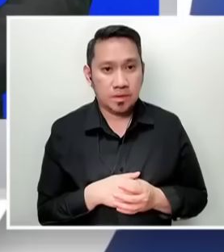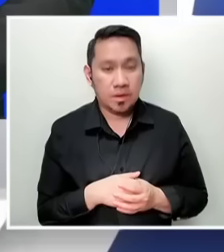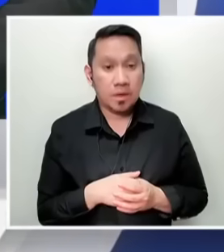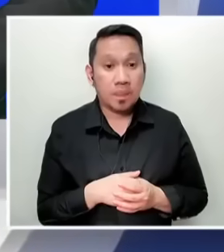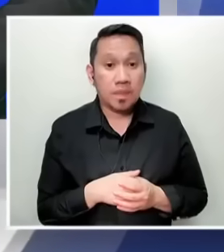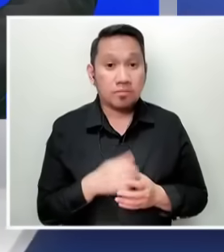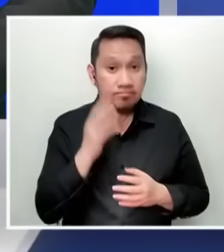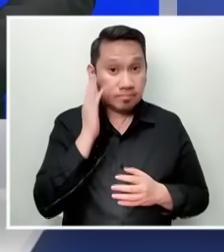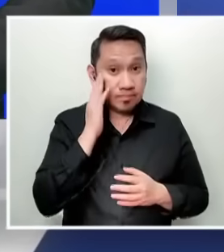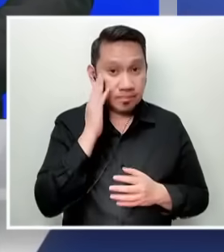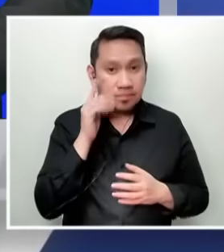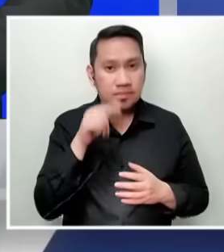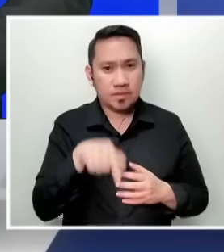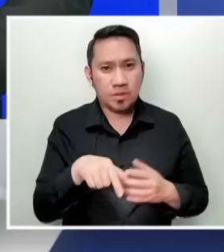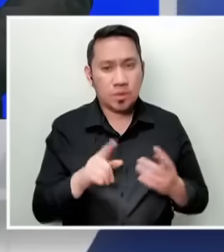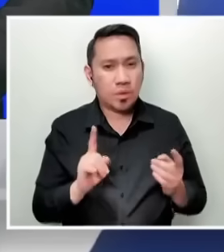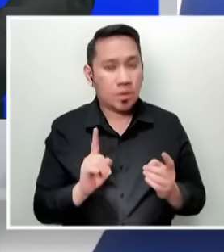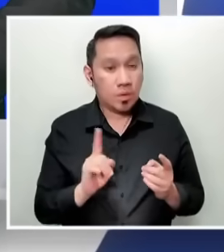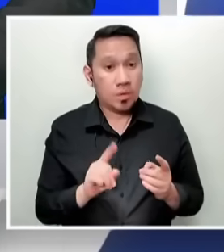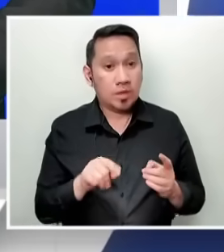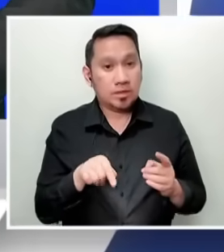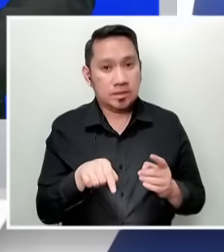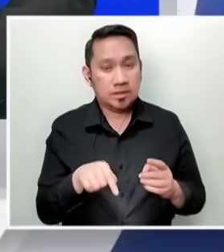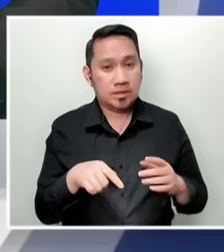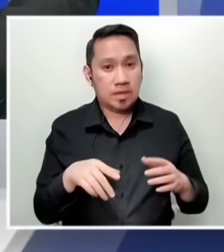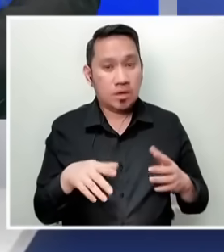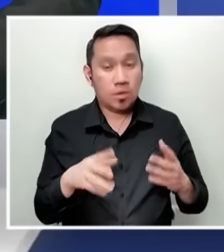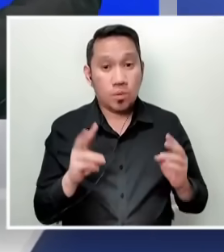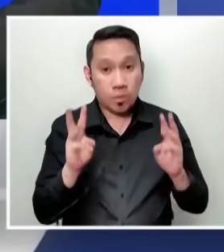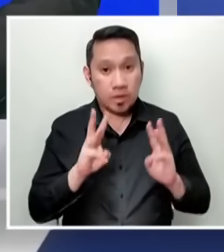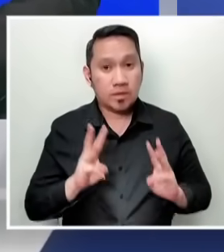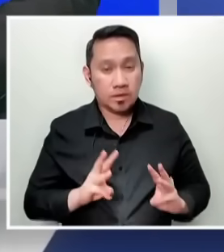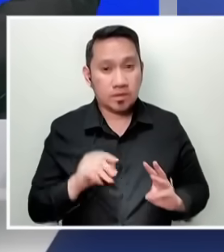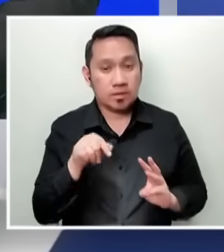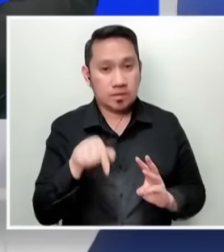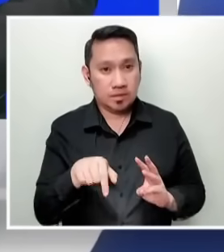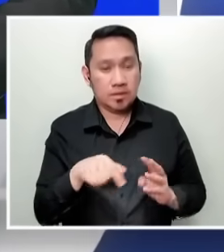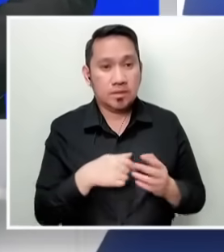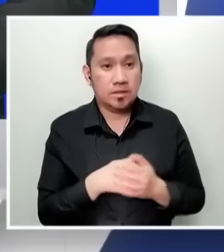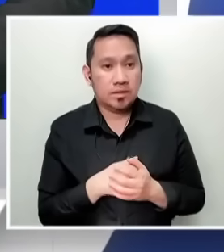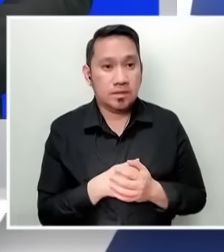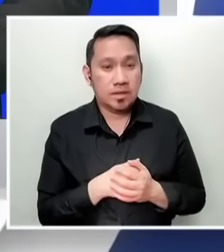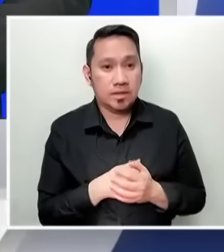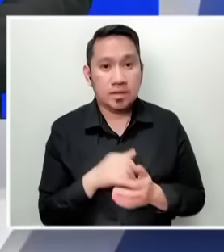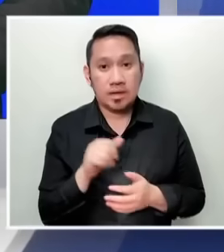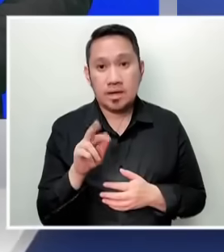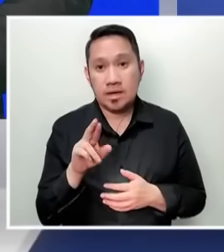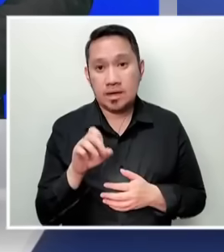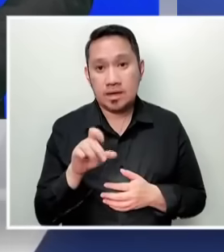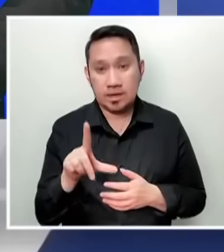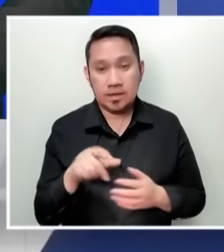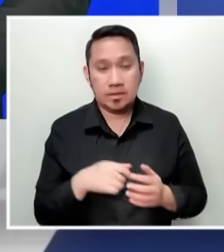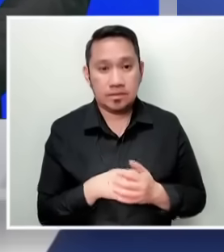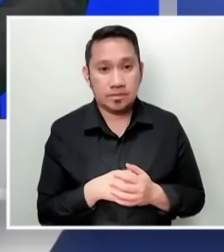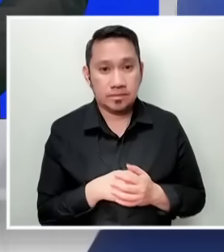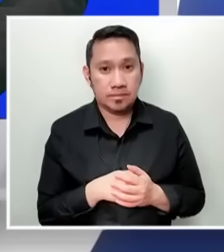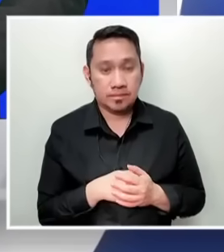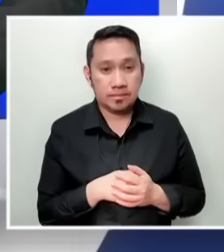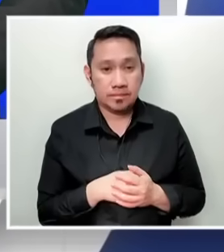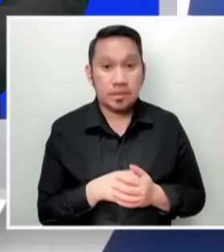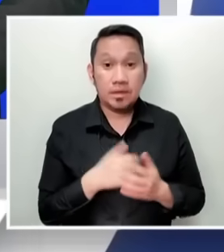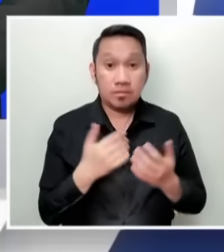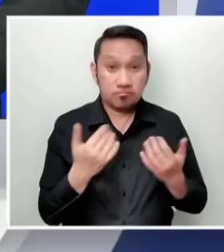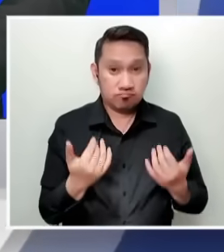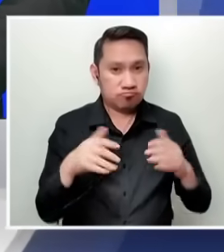Alamin natin ang magiging lagay ng panahon mula kay ABS-CBN resident meteorologist Ariel Rojas. Ariel,